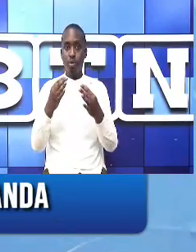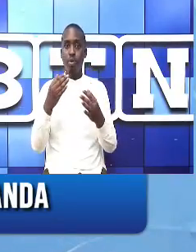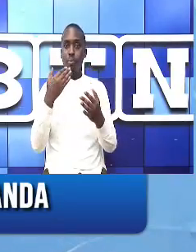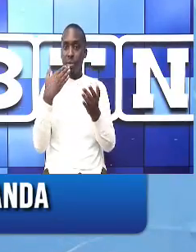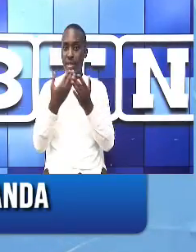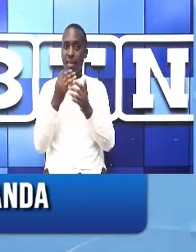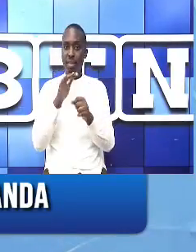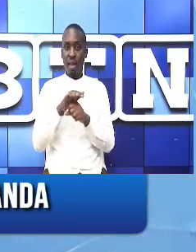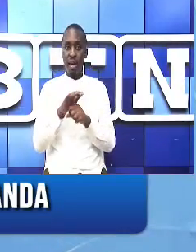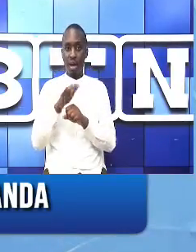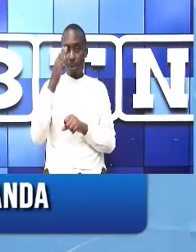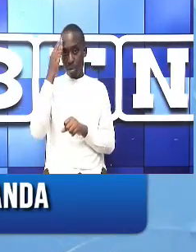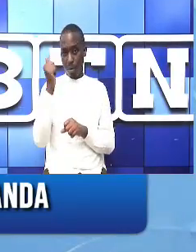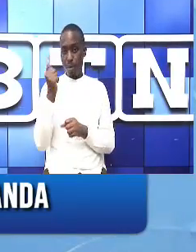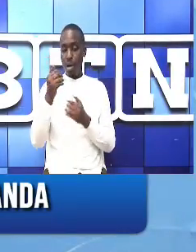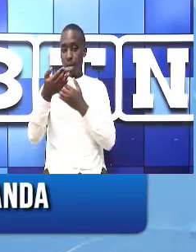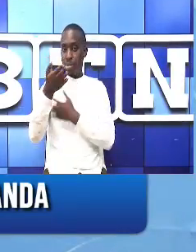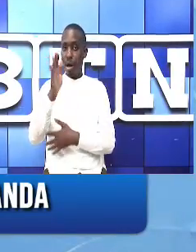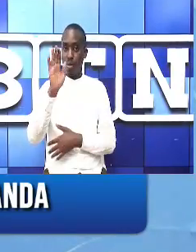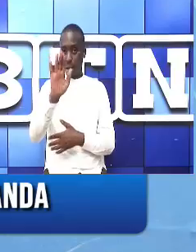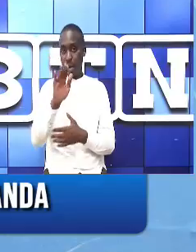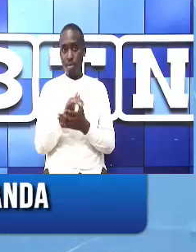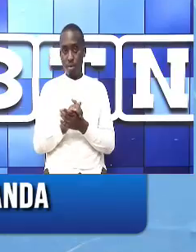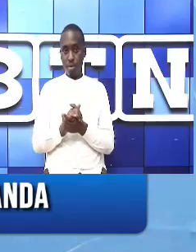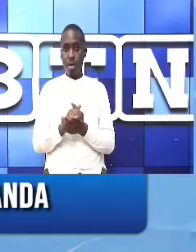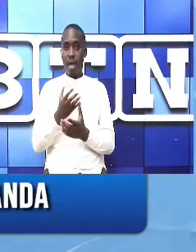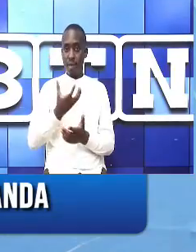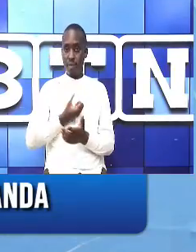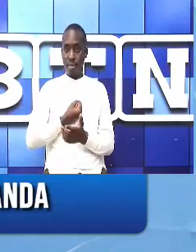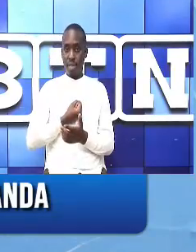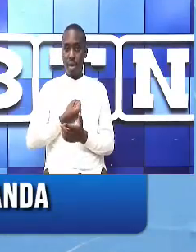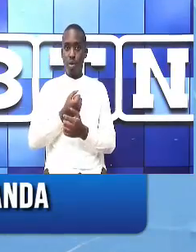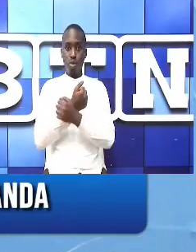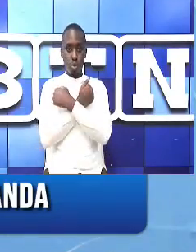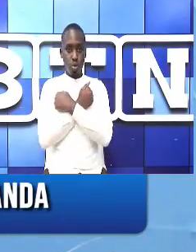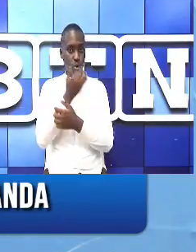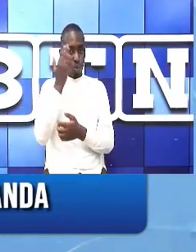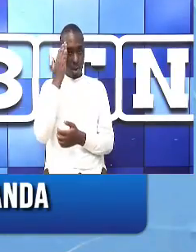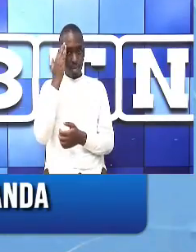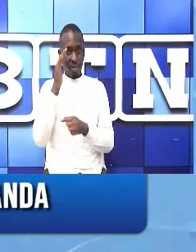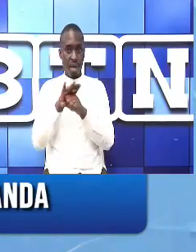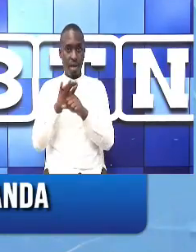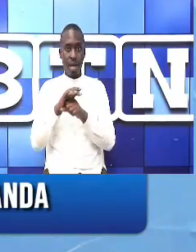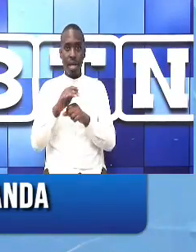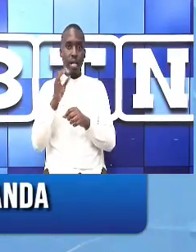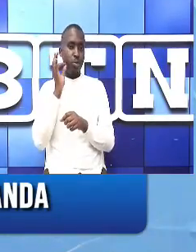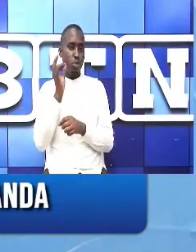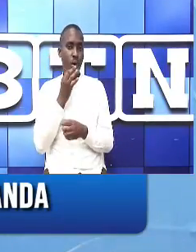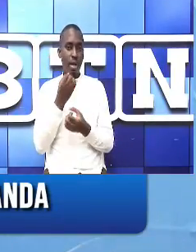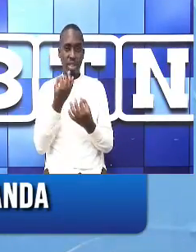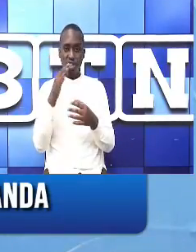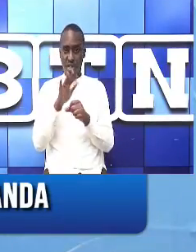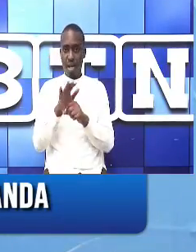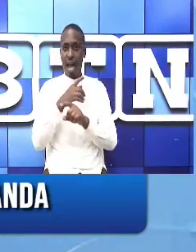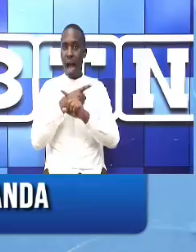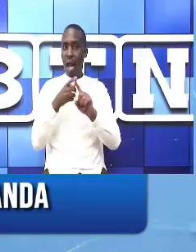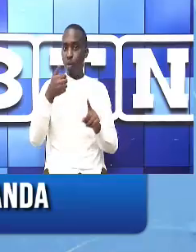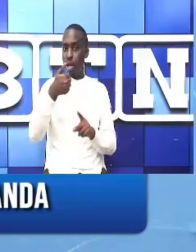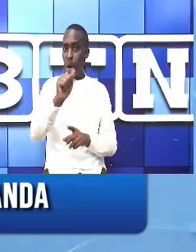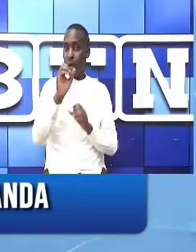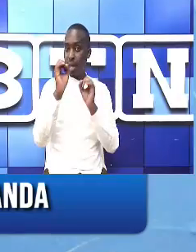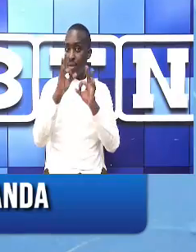cyane kuko n'imana buriya igira urukundo turabizi cyane n'impuhwe nyinshi cyane ariko nanone nawe